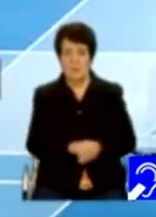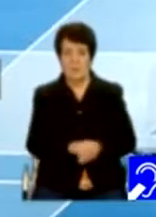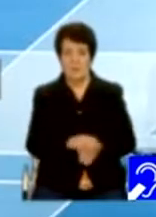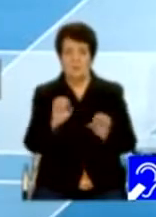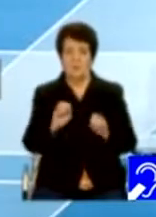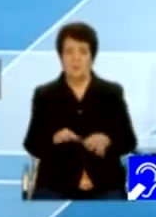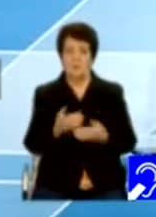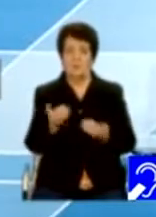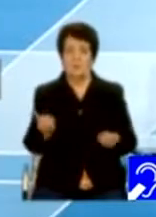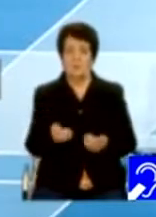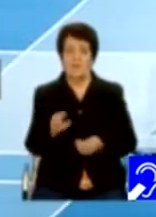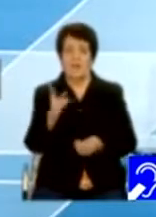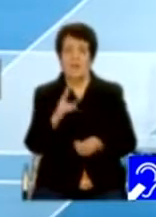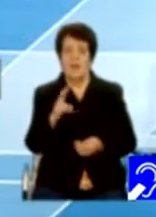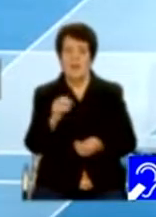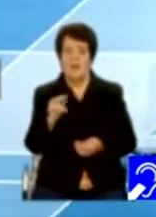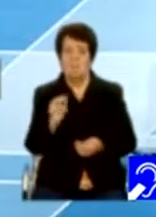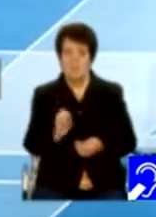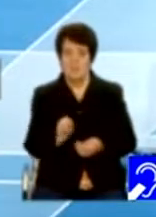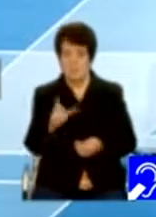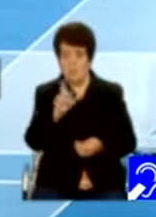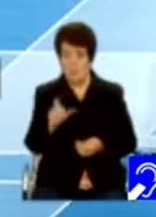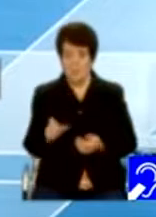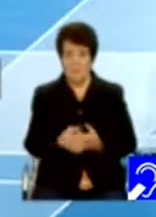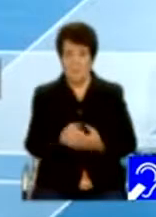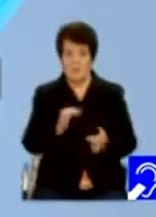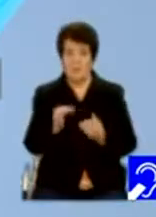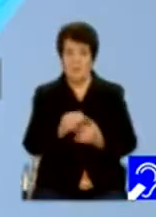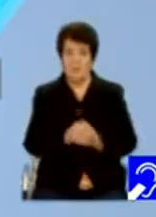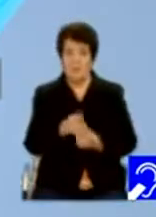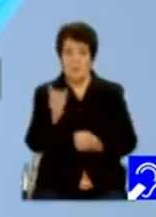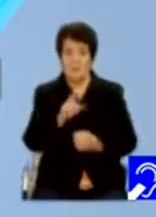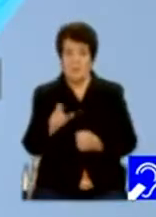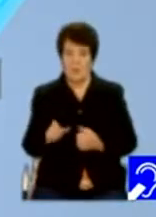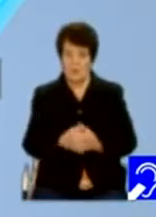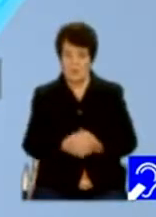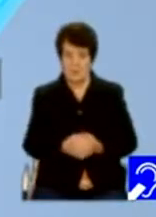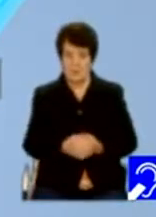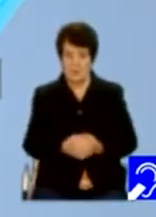soluții ale dumneavoastră? La ce ați văzut ca oamenii reacție pozitivă? Oamenii...